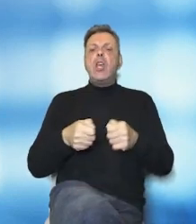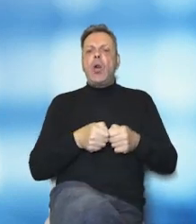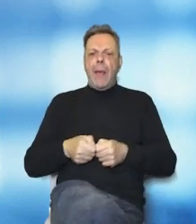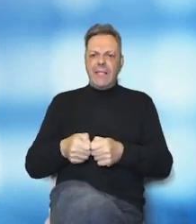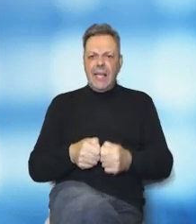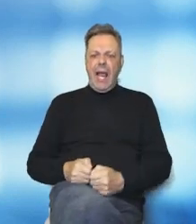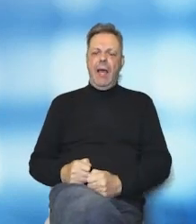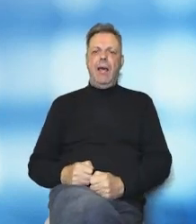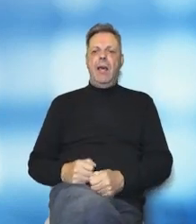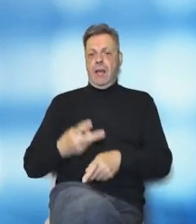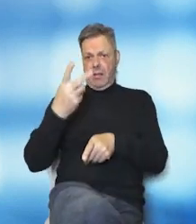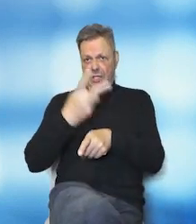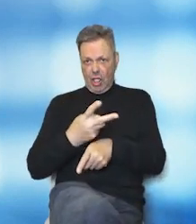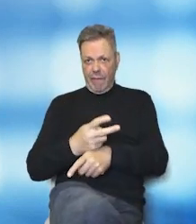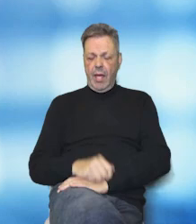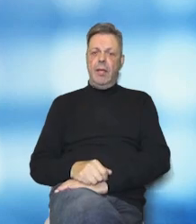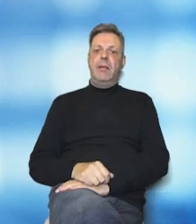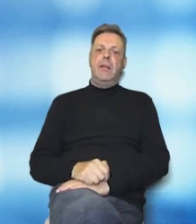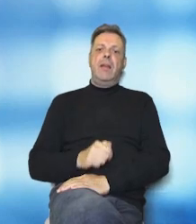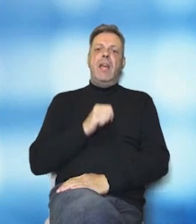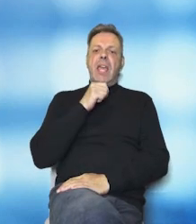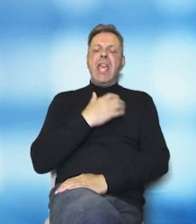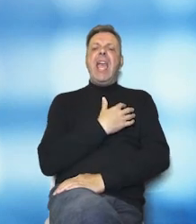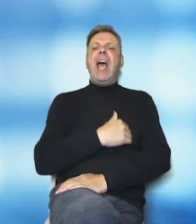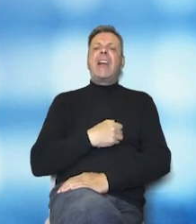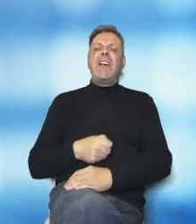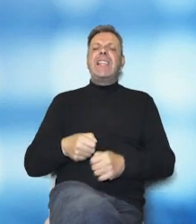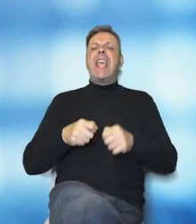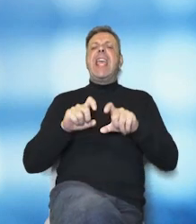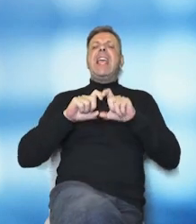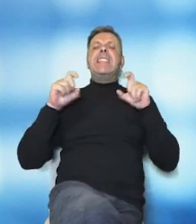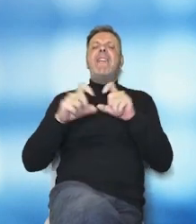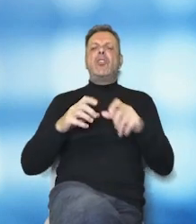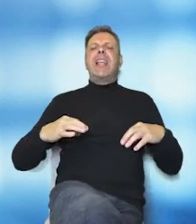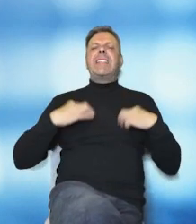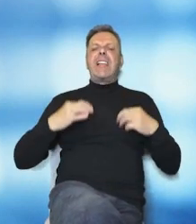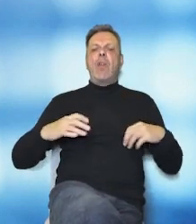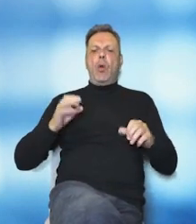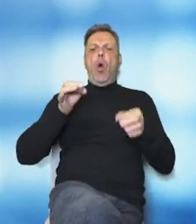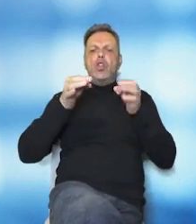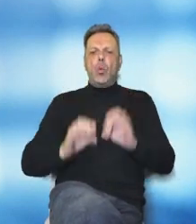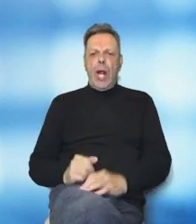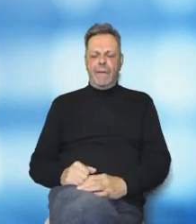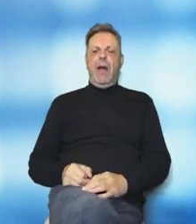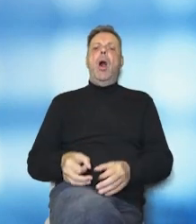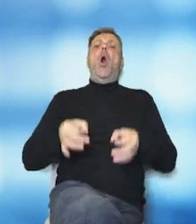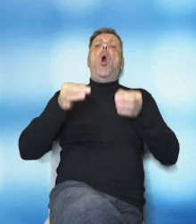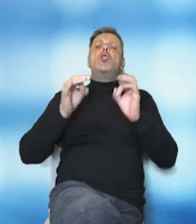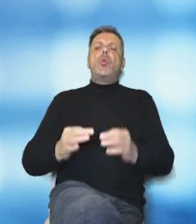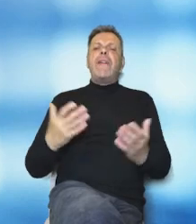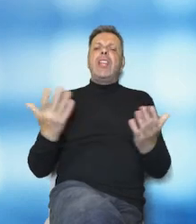organizira država i Hrvatski zavod za zdravstveno osiguranje. Osiguravatelj